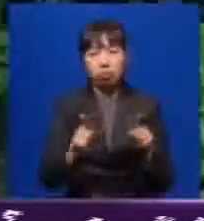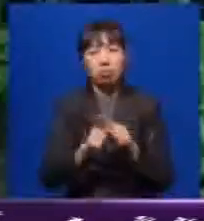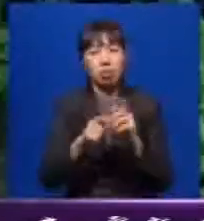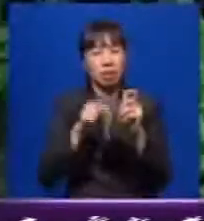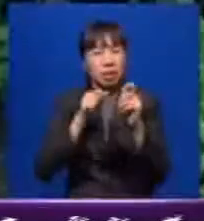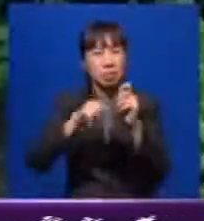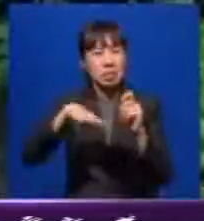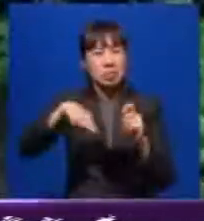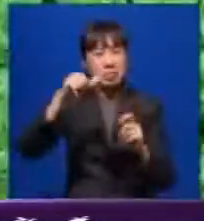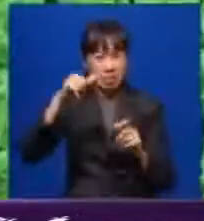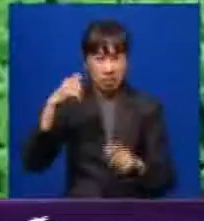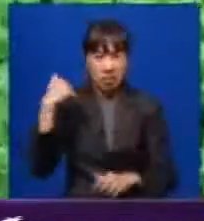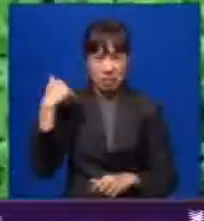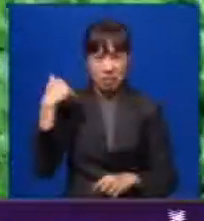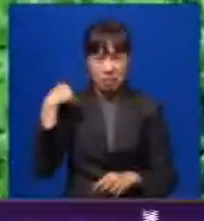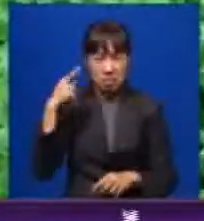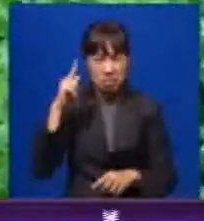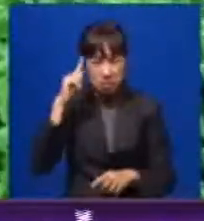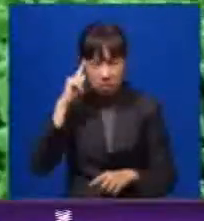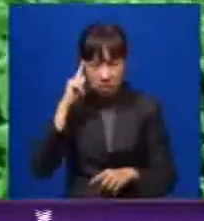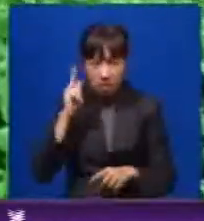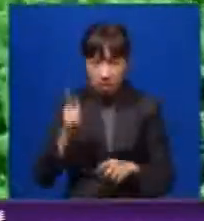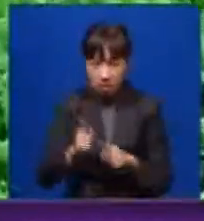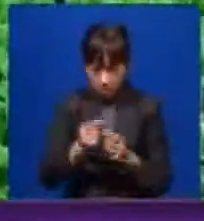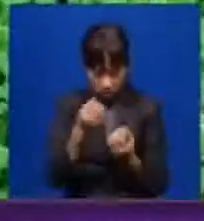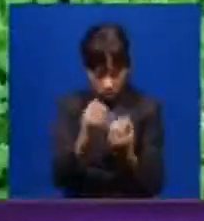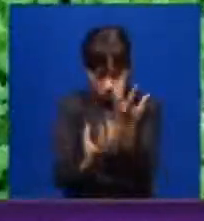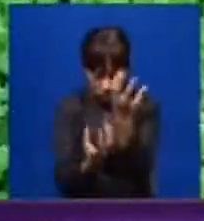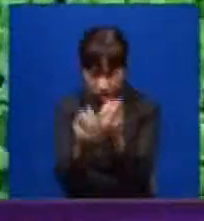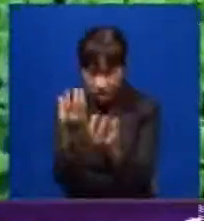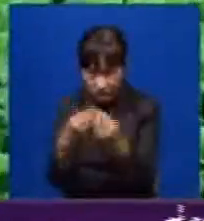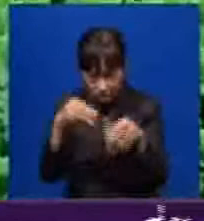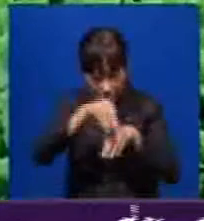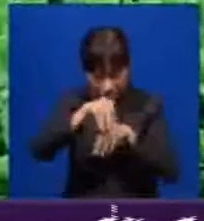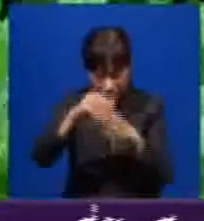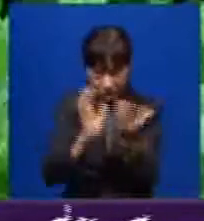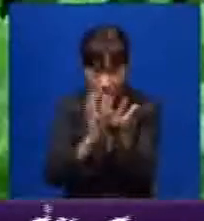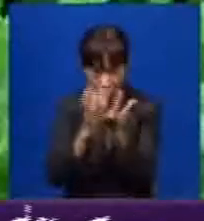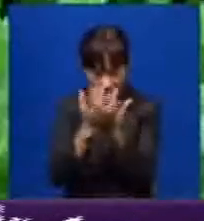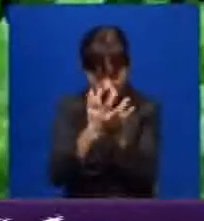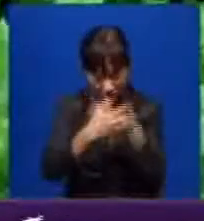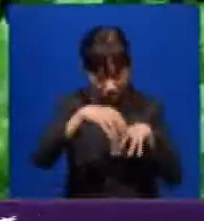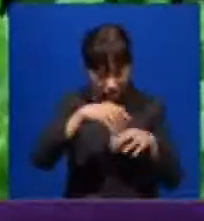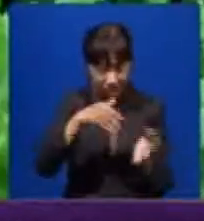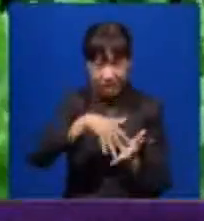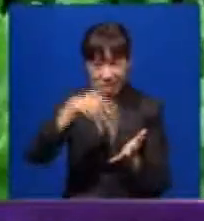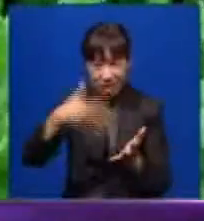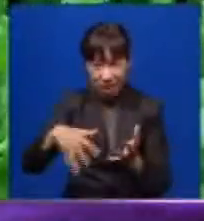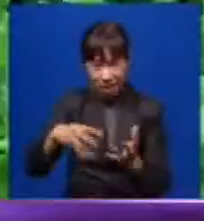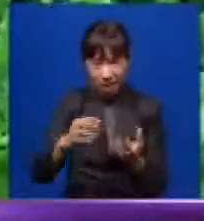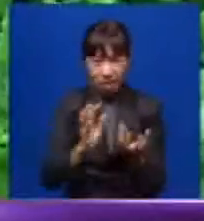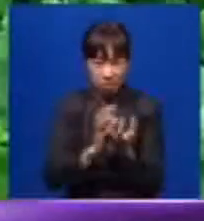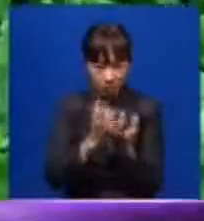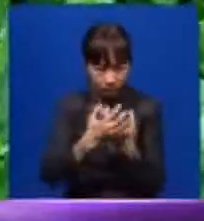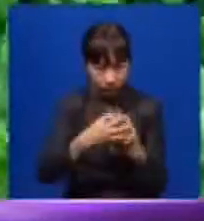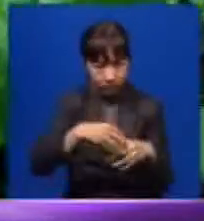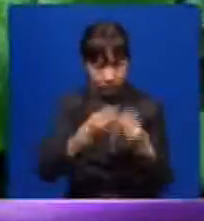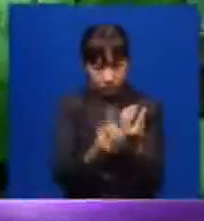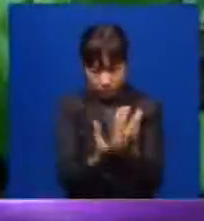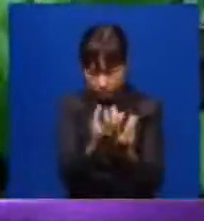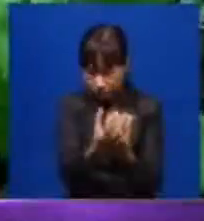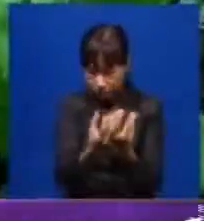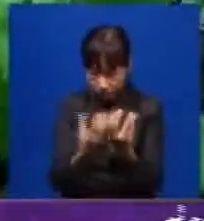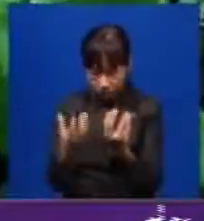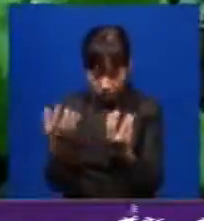ำเภอเมืองเขาก็ช่วยกันเก็บวัชพืชที่แซมอยู่ในแลงผักสลัดค่าหงจากที่หรอดูฝนใปีนี้เขาบอกวา